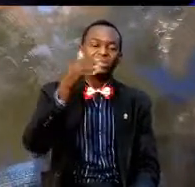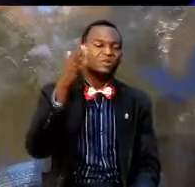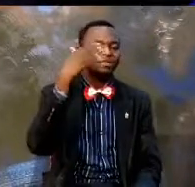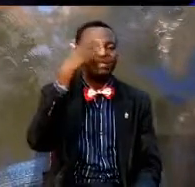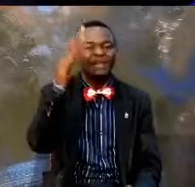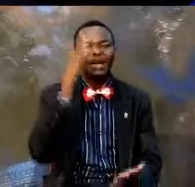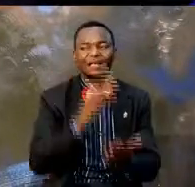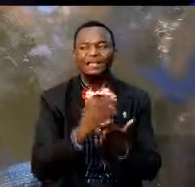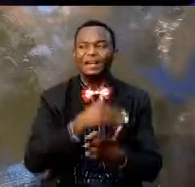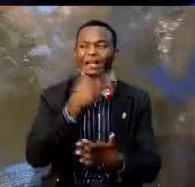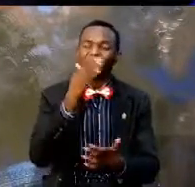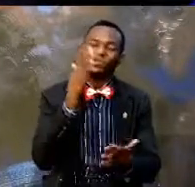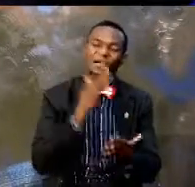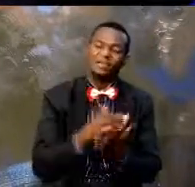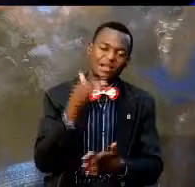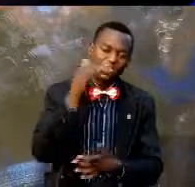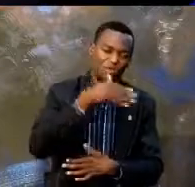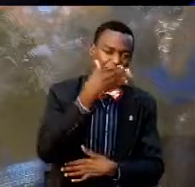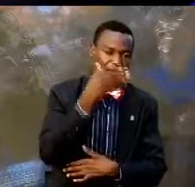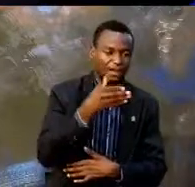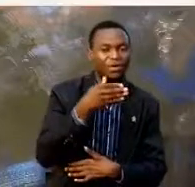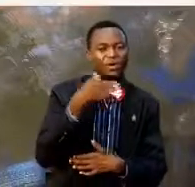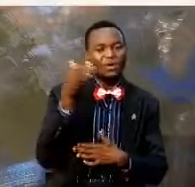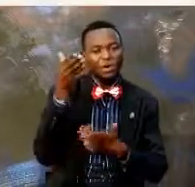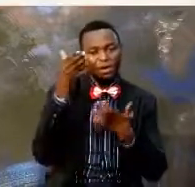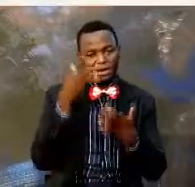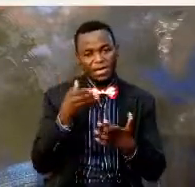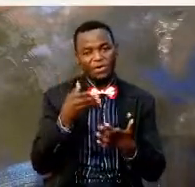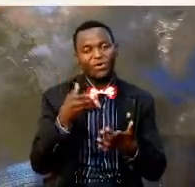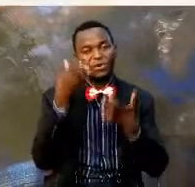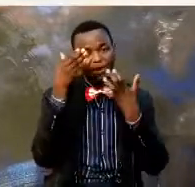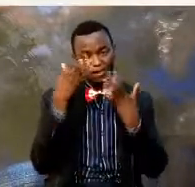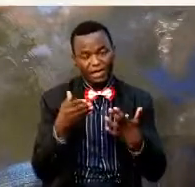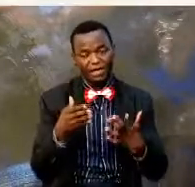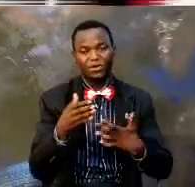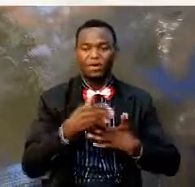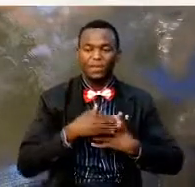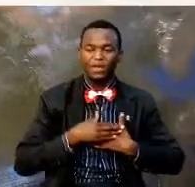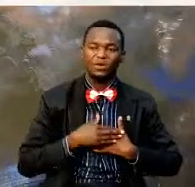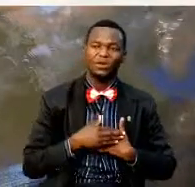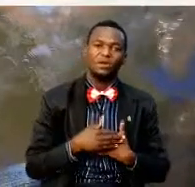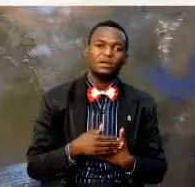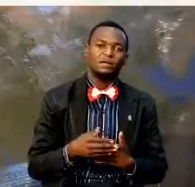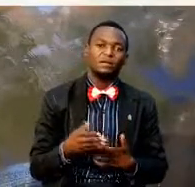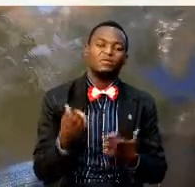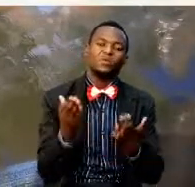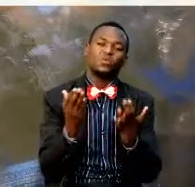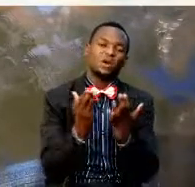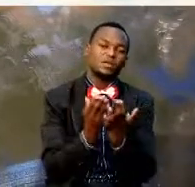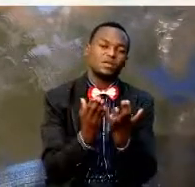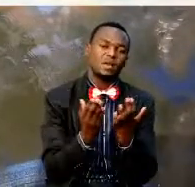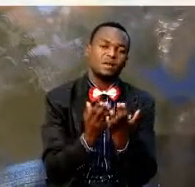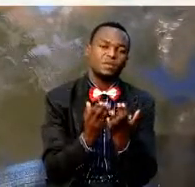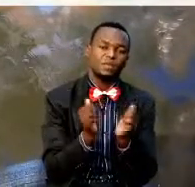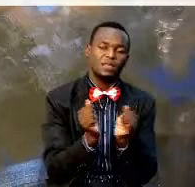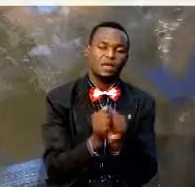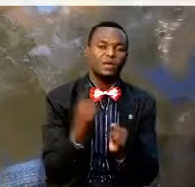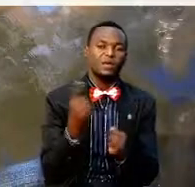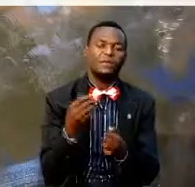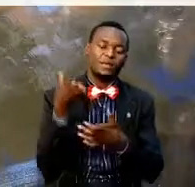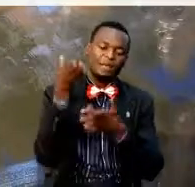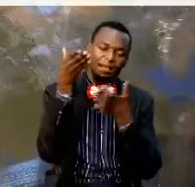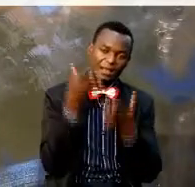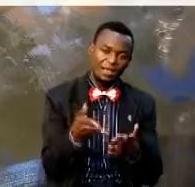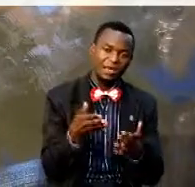ya kesho, nina hakika jioni ya leo. Leo, leo wapendwa, imekuwa ndio siku zote kilio cha neno la Bwana.